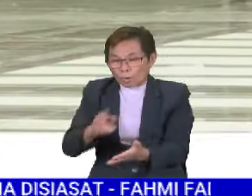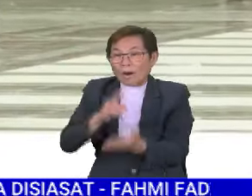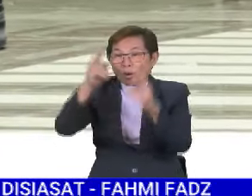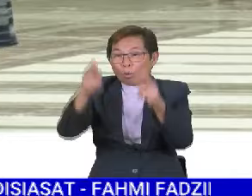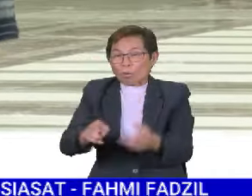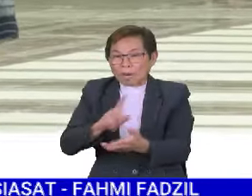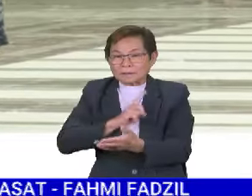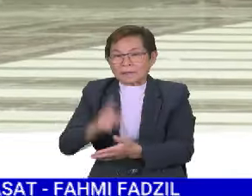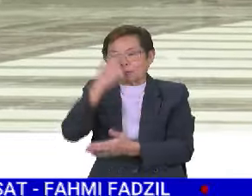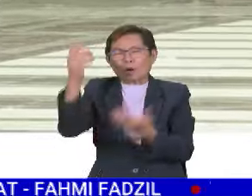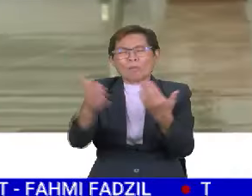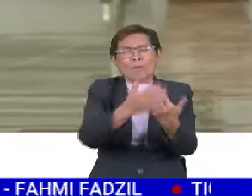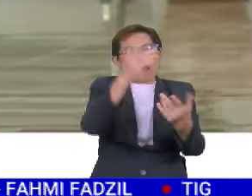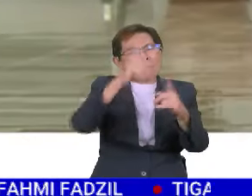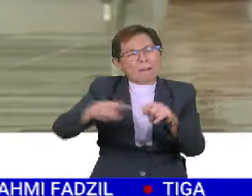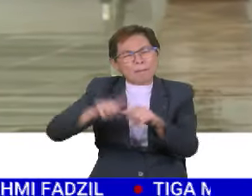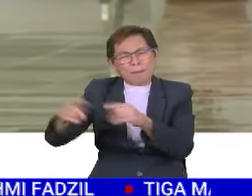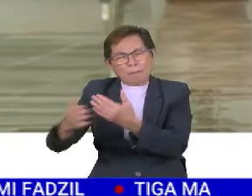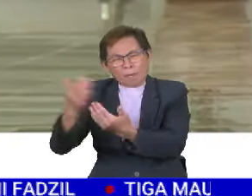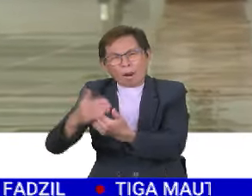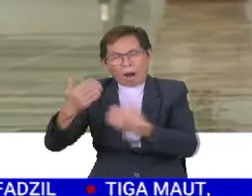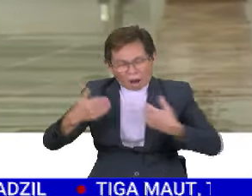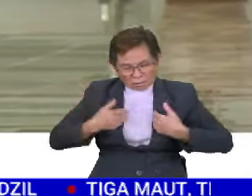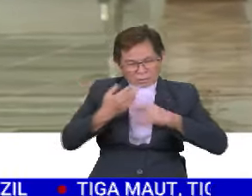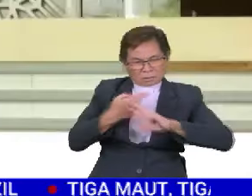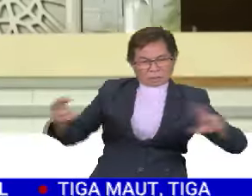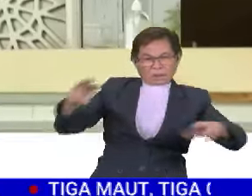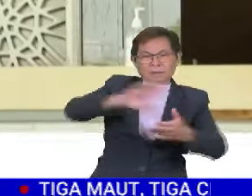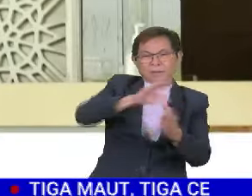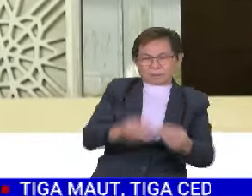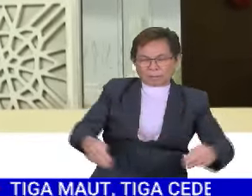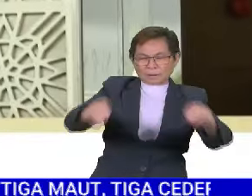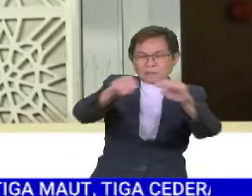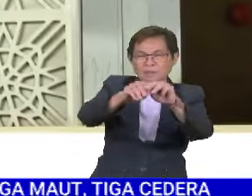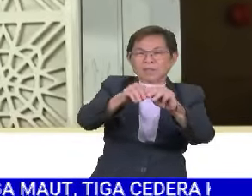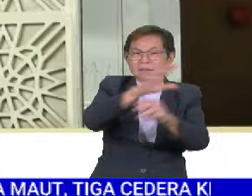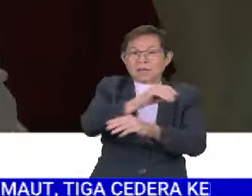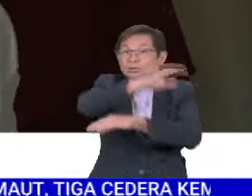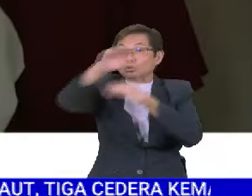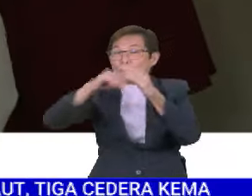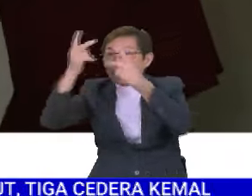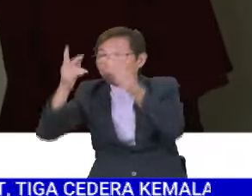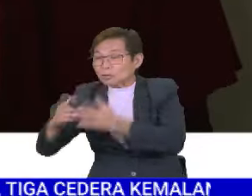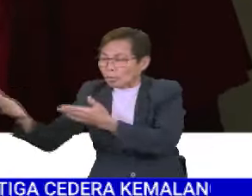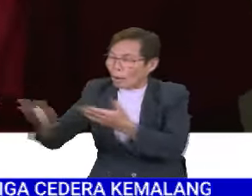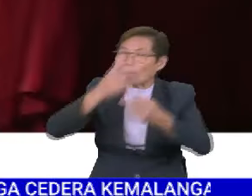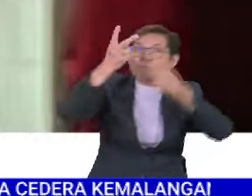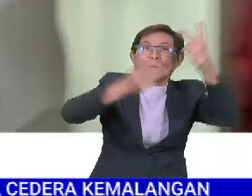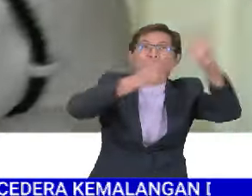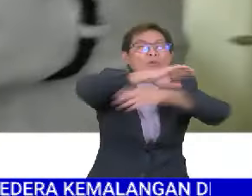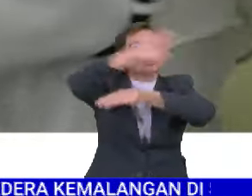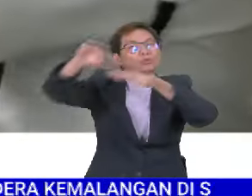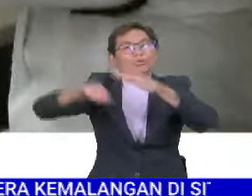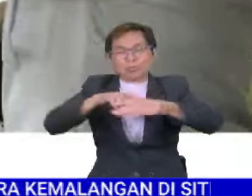kerana pelbagai kemudahan ada disediakan di masjid. Para pelancong juga akan dibawa melawat ke